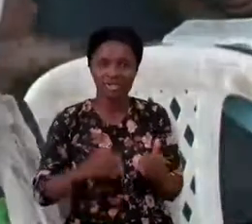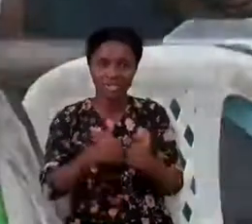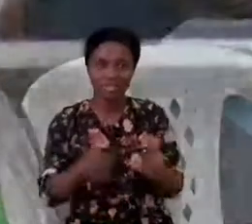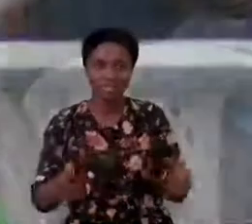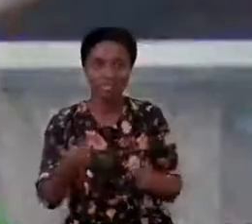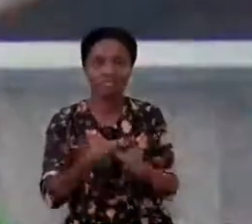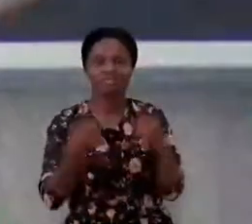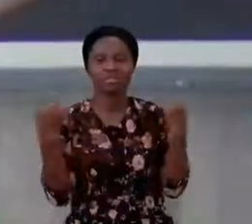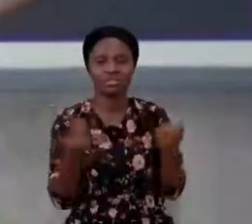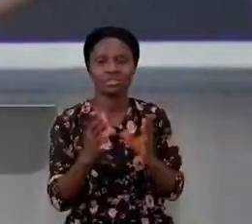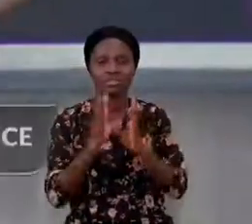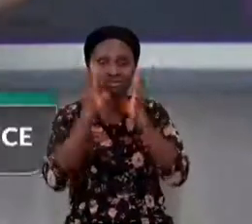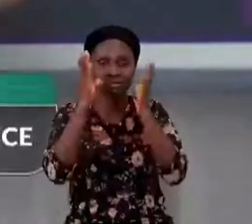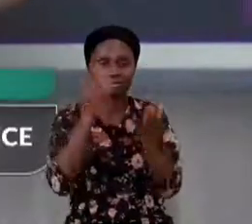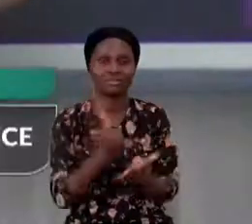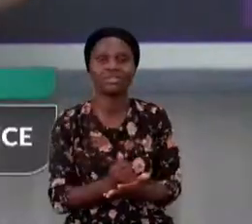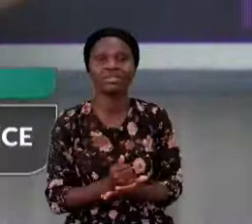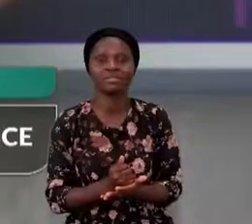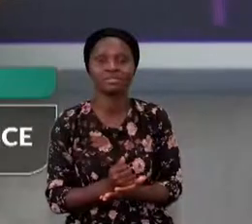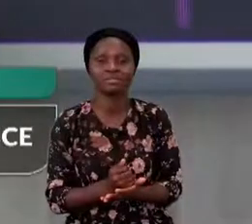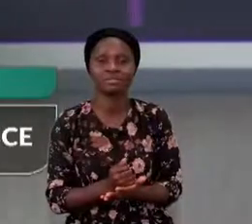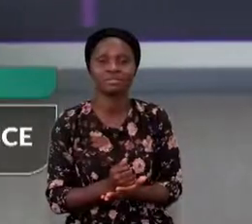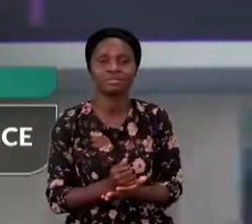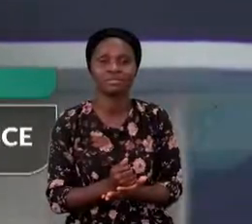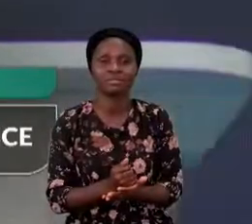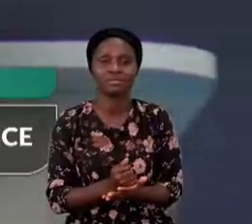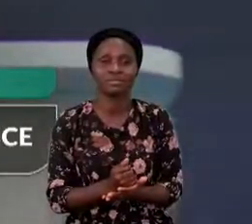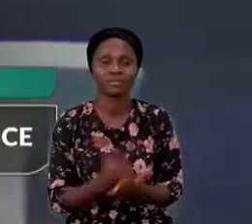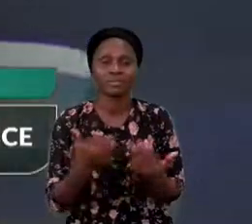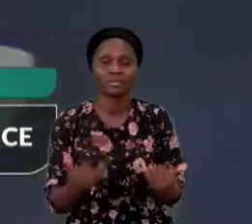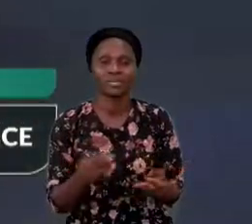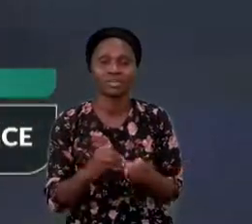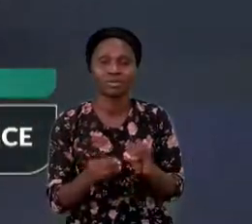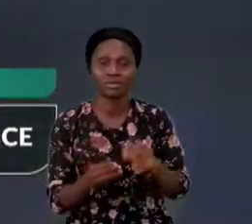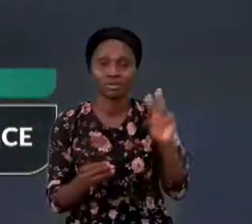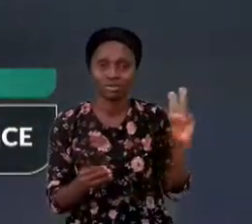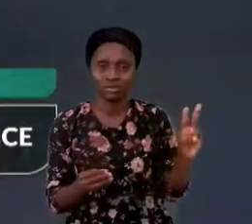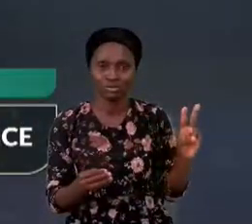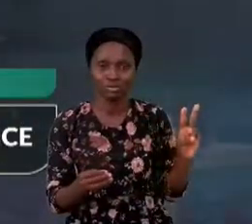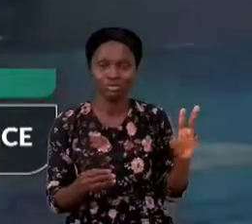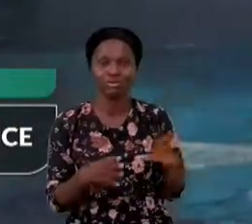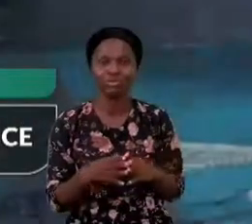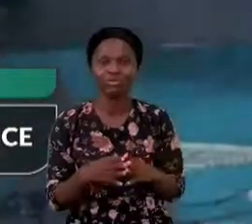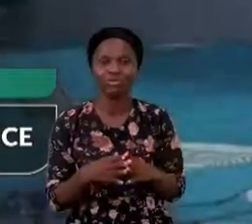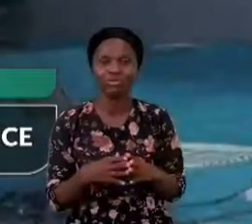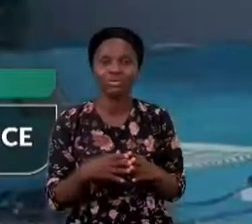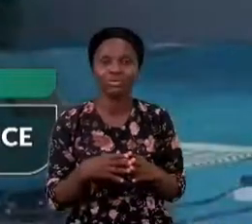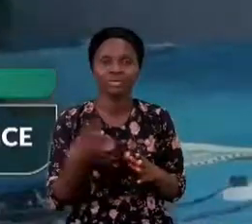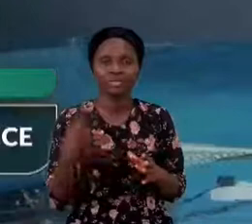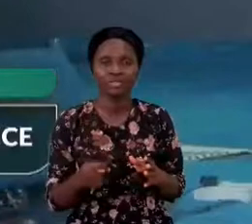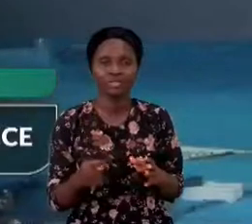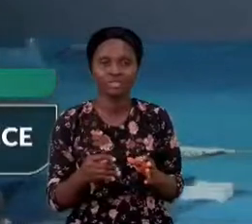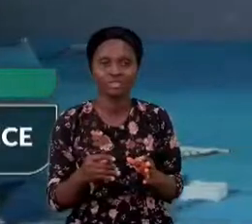Deuxième élément, la formation des vies ici pour l'excellence. Dieu